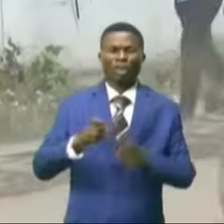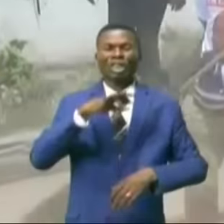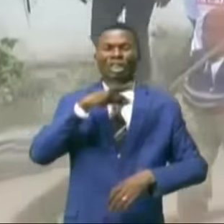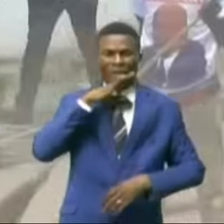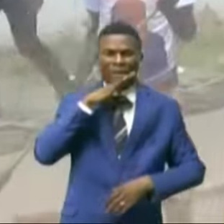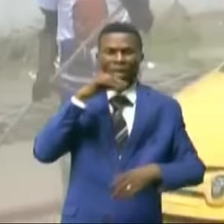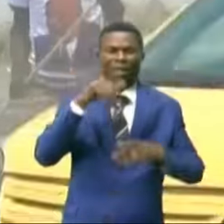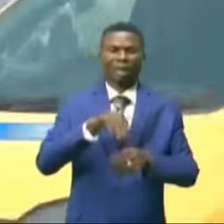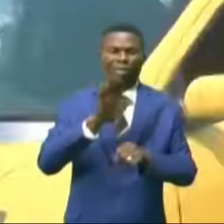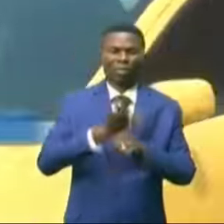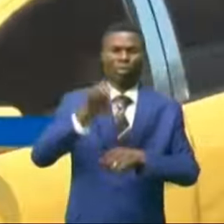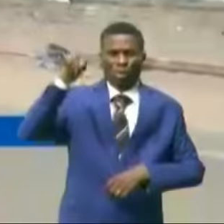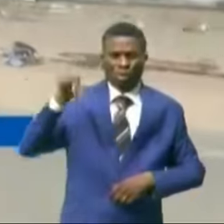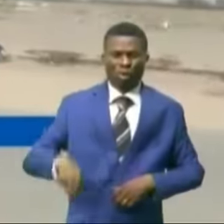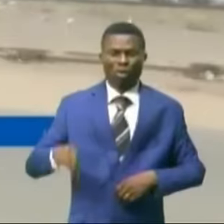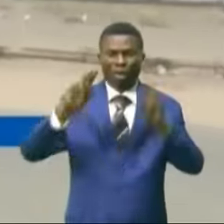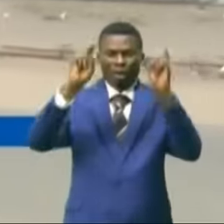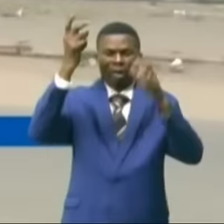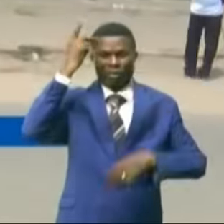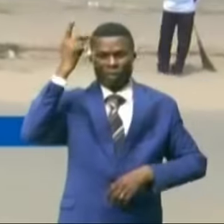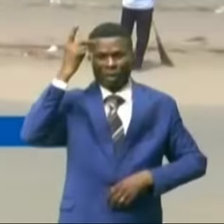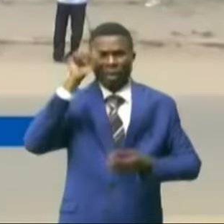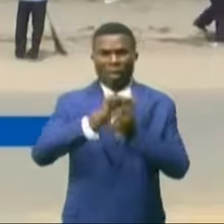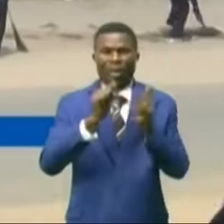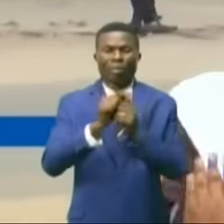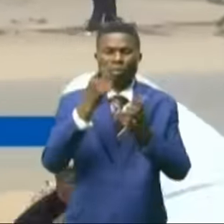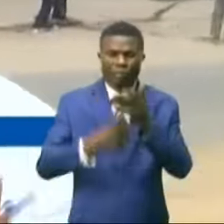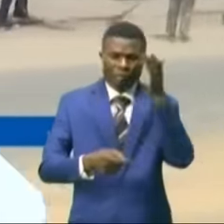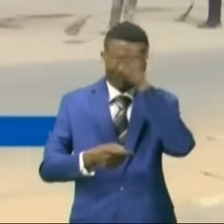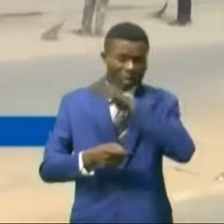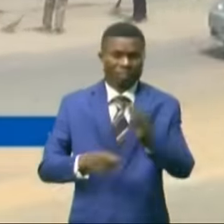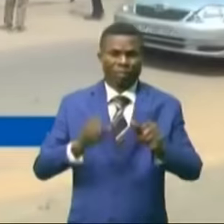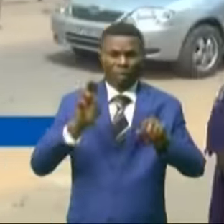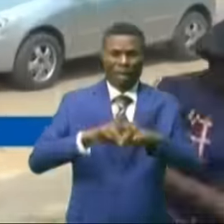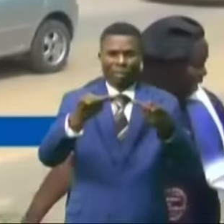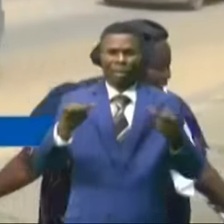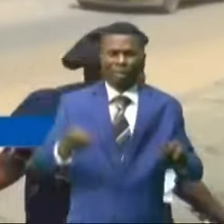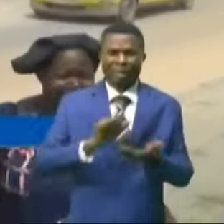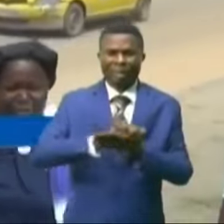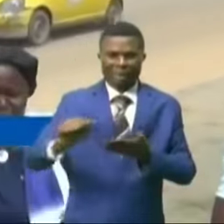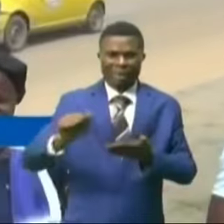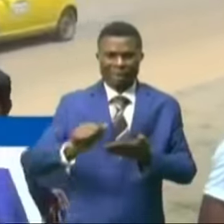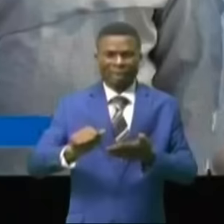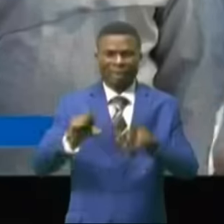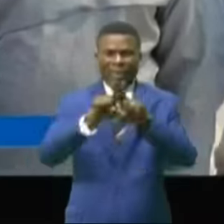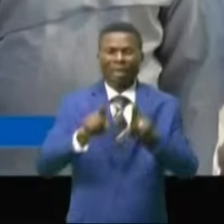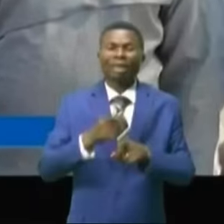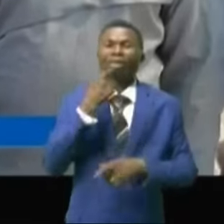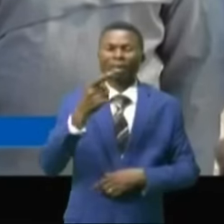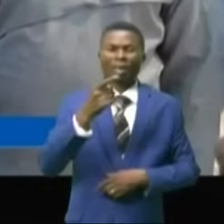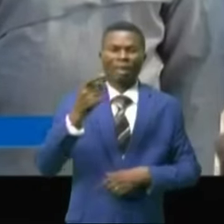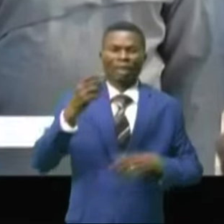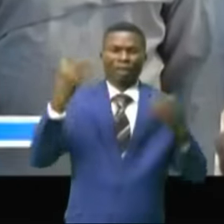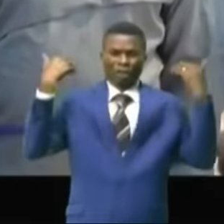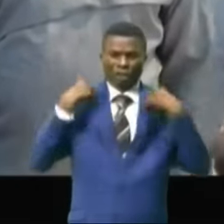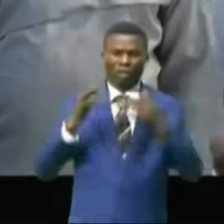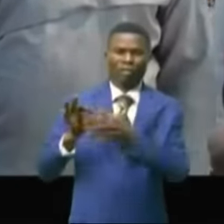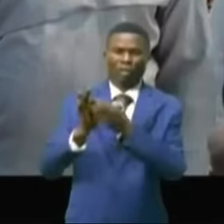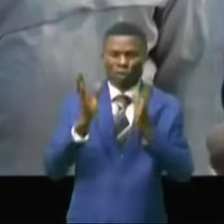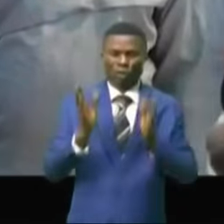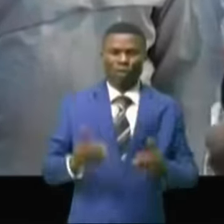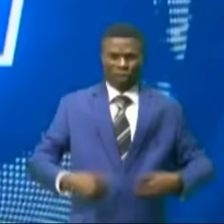dans différents quartiers de Kinshasa. Question de vivre dans un environnement sain, a déclaré Timothée Lenoir.